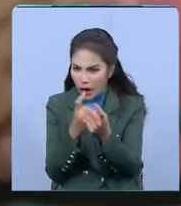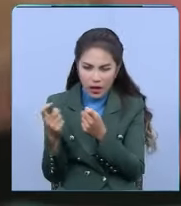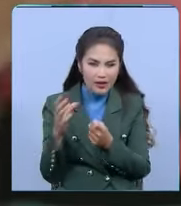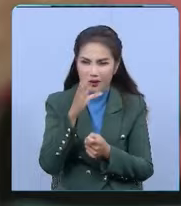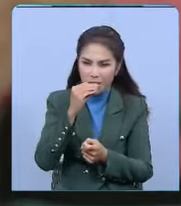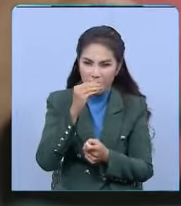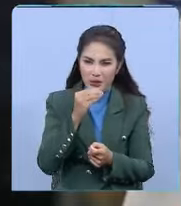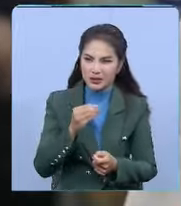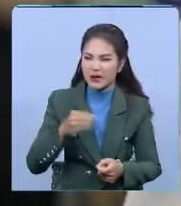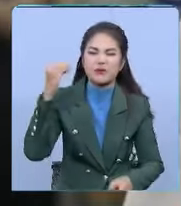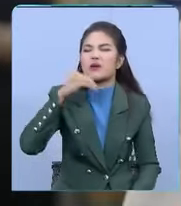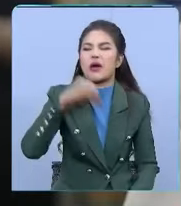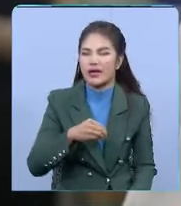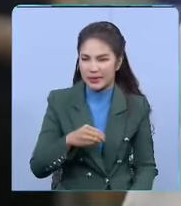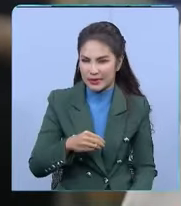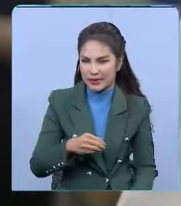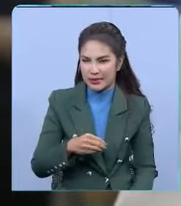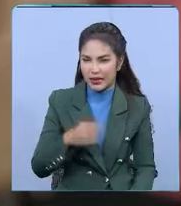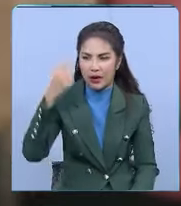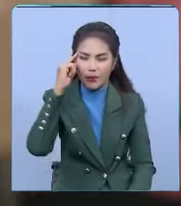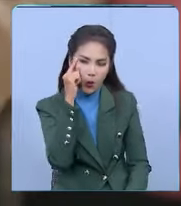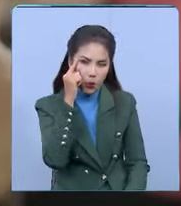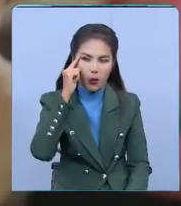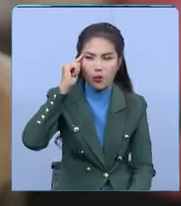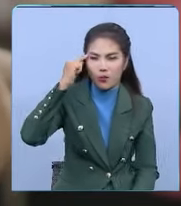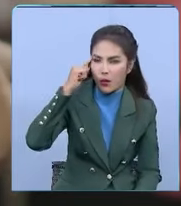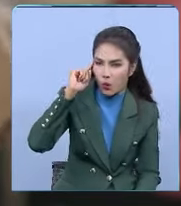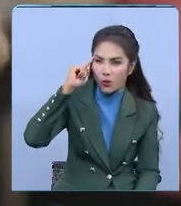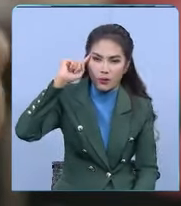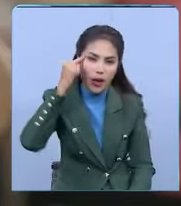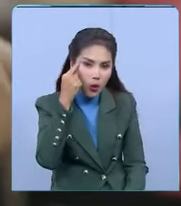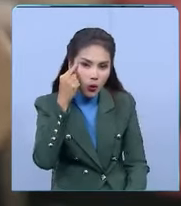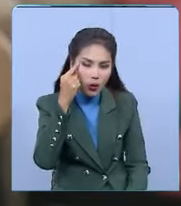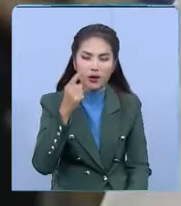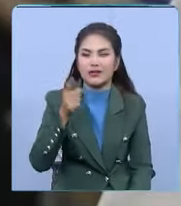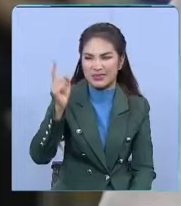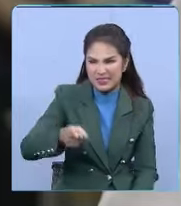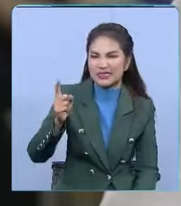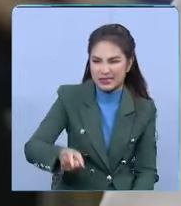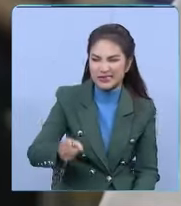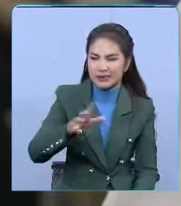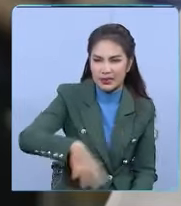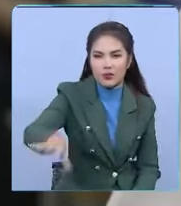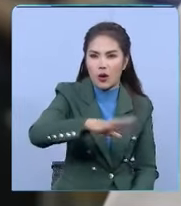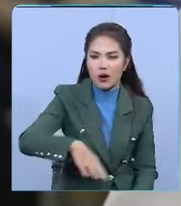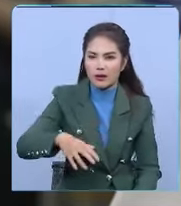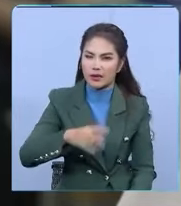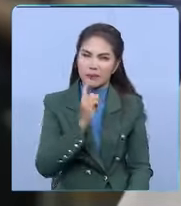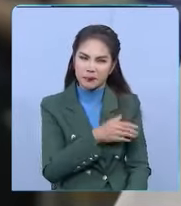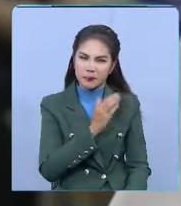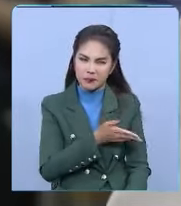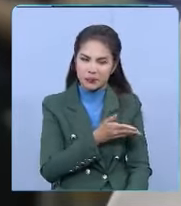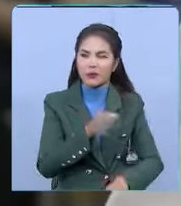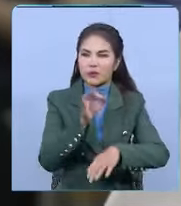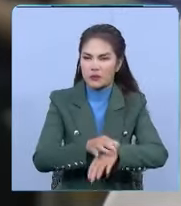จะทราบทุกคนจะบอกว่าลุงป้อมจะตอบอย่างเดียวว่าไม่รู้แต่จริงๆแล้วเนี่ยสื่อหลายสำนักแล้วก็ทุกคนบอกว่าแต่จริงๆแล้วลุงป้อม